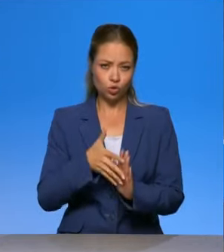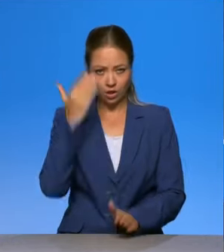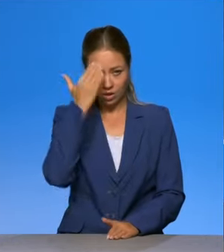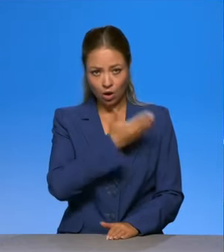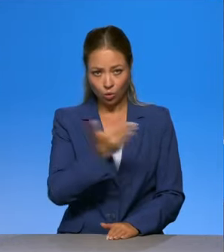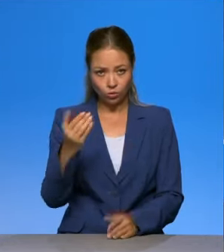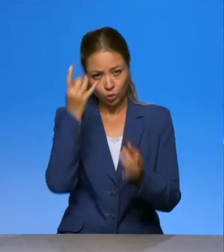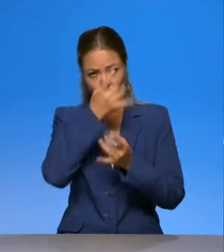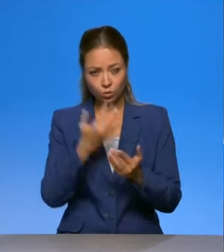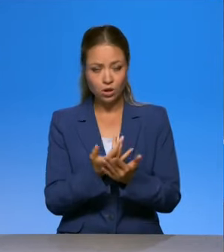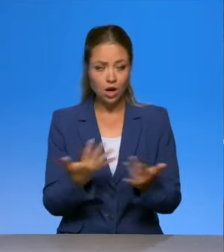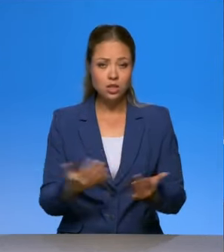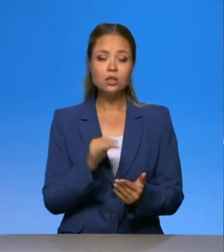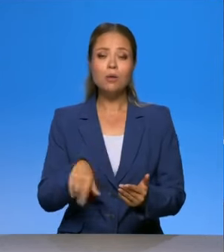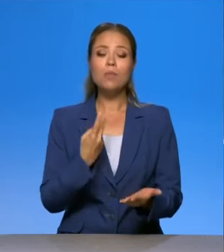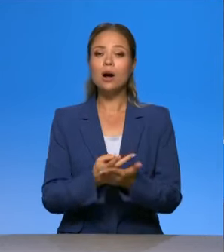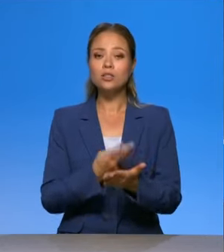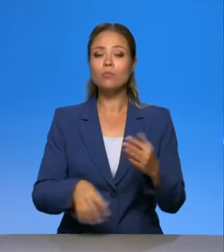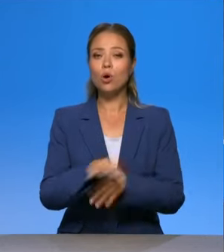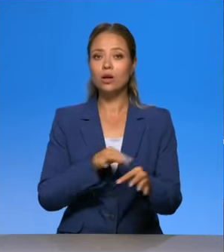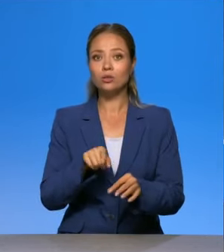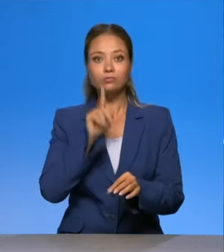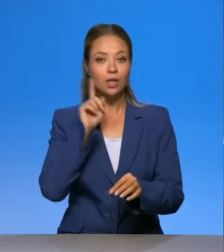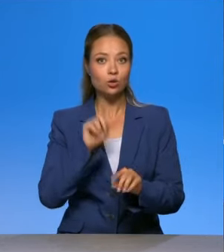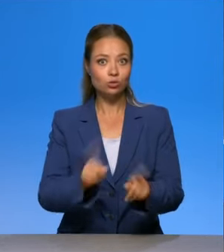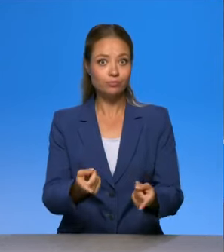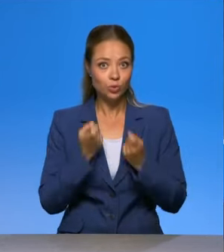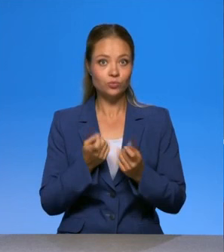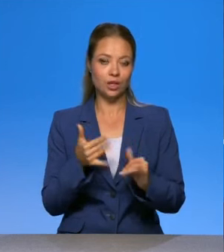вовлекать молодежь в этнографию. Это как раз проект, который называется